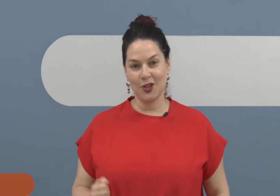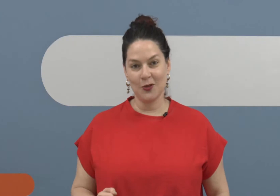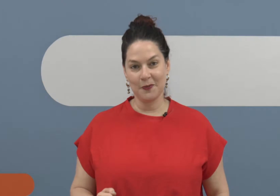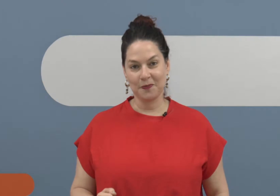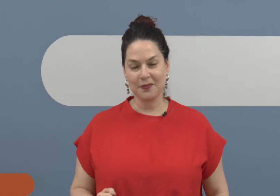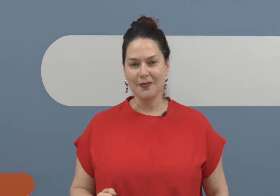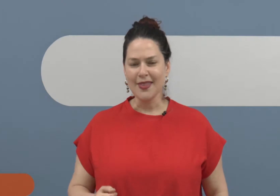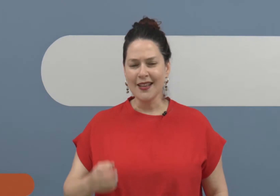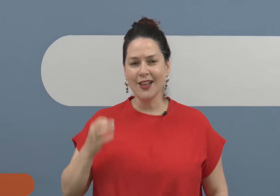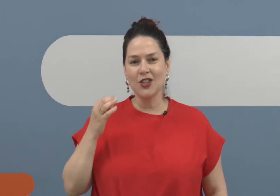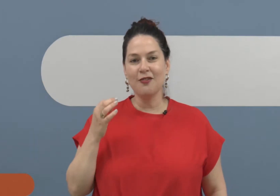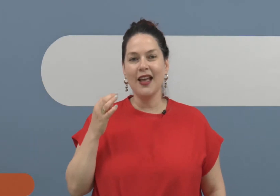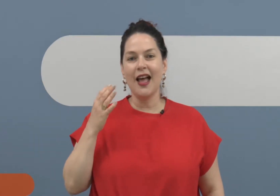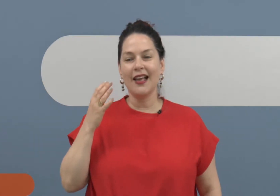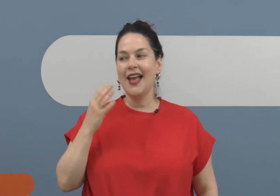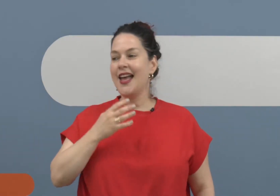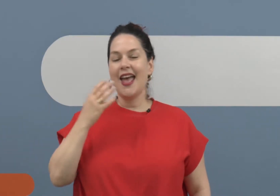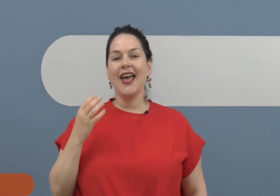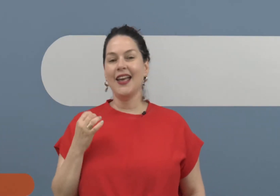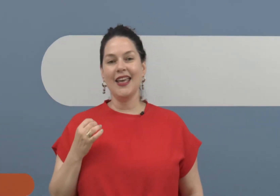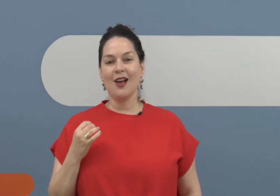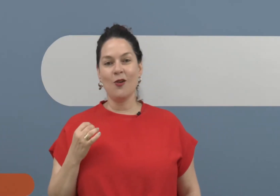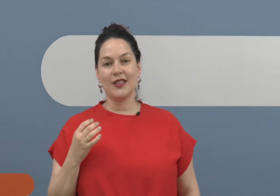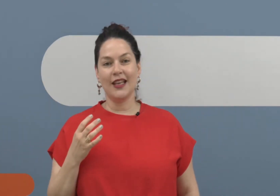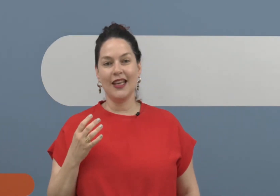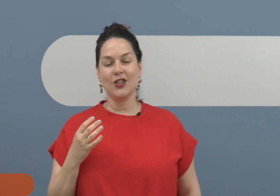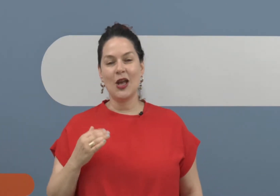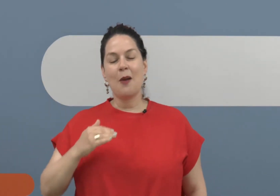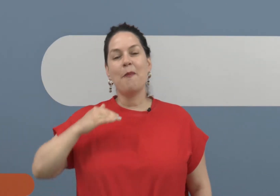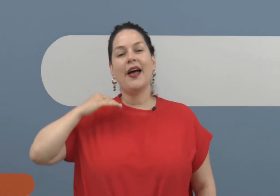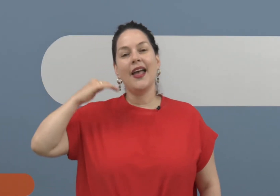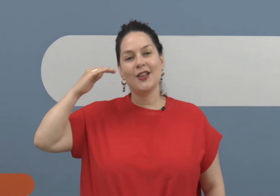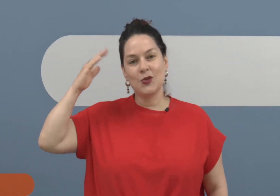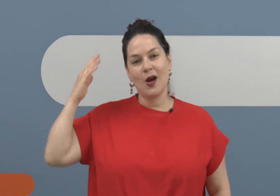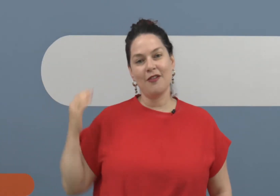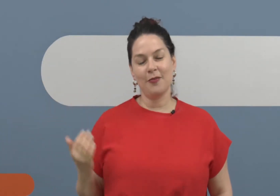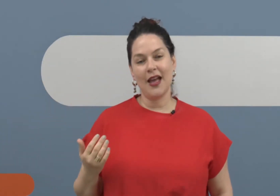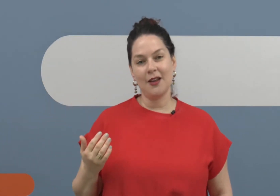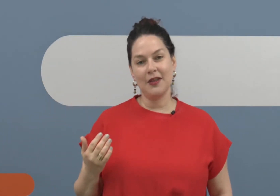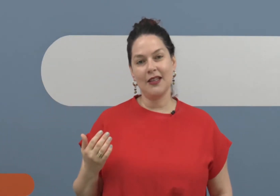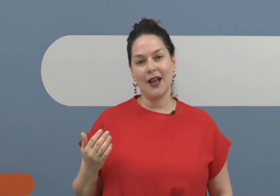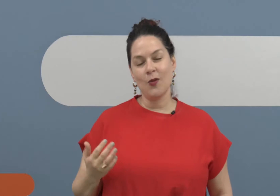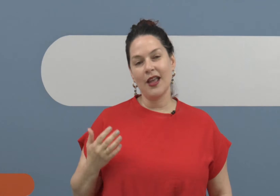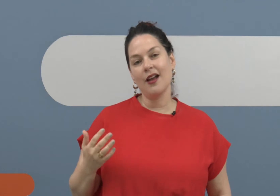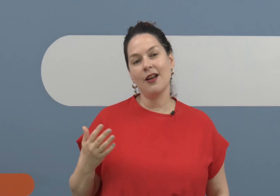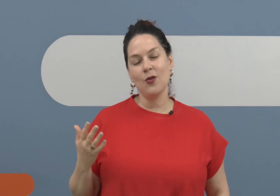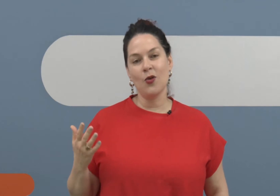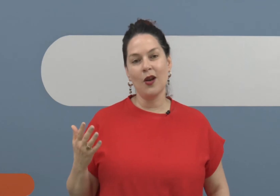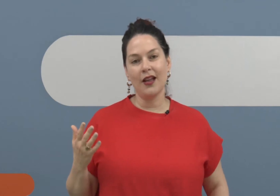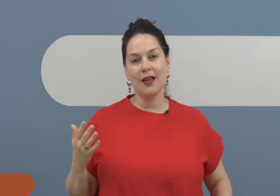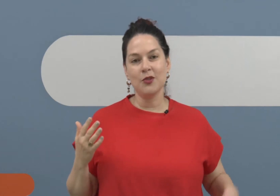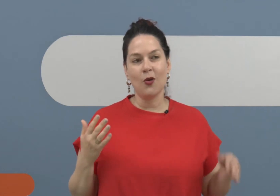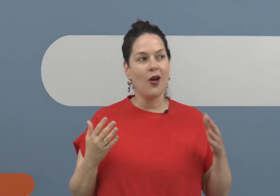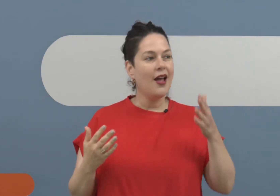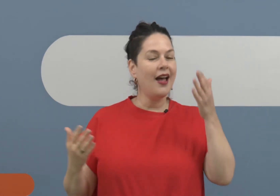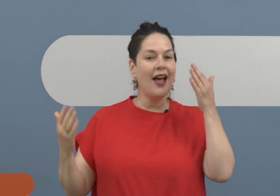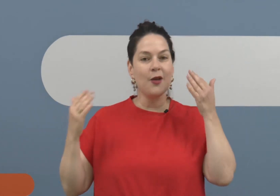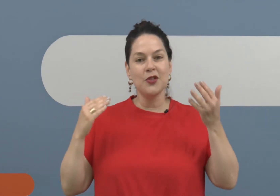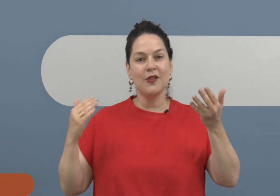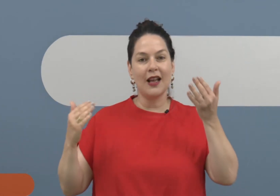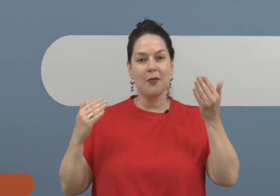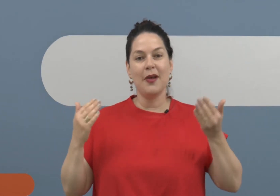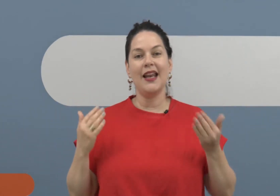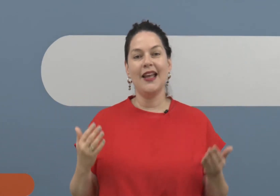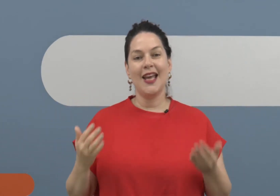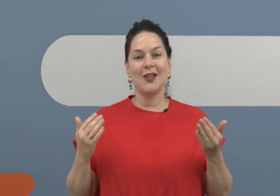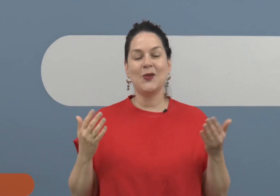הכי טוב שלו. תחשבי רק איך איקרוס הרגיש ברגע שהוא עף מעל המגדל, הוא היה קלו כל החיים שלו,